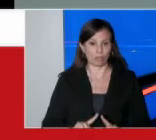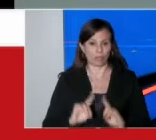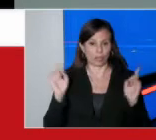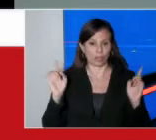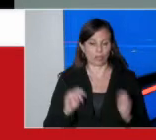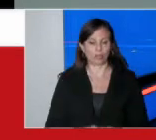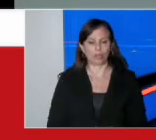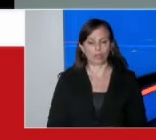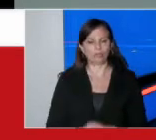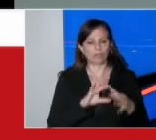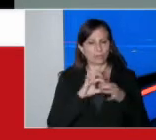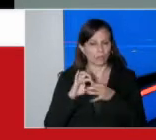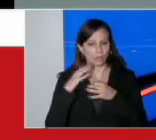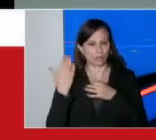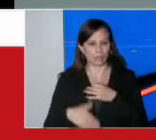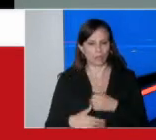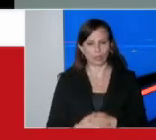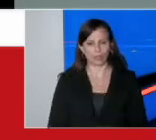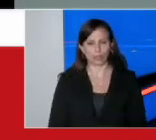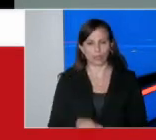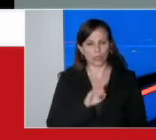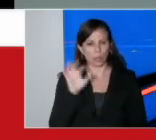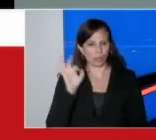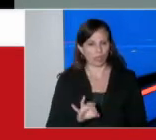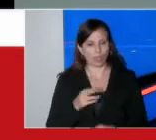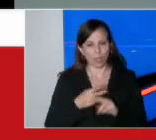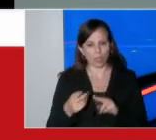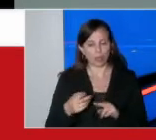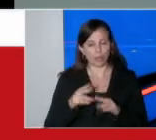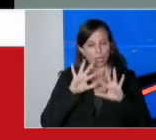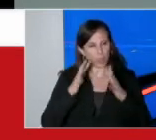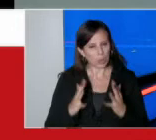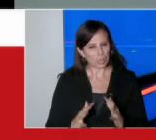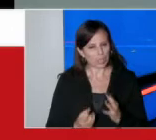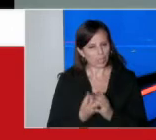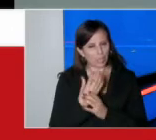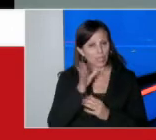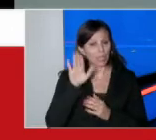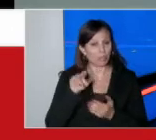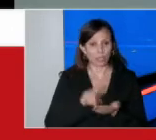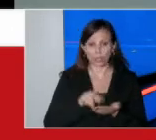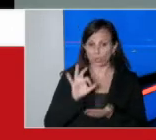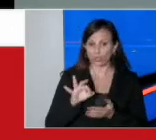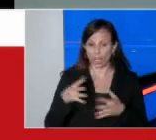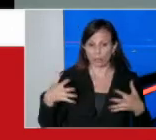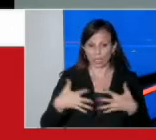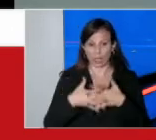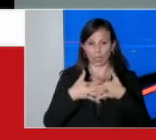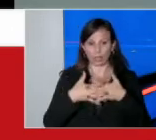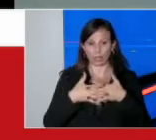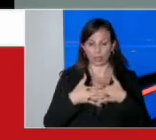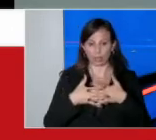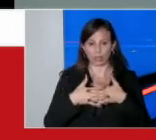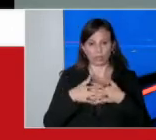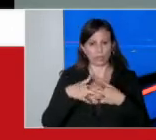כן. עוד משפט אחד, פוגע לא רק ביצירה והיוצרים, אלא גם בזכות שלהם להתאגד. ויש